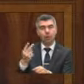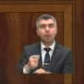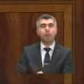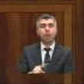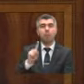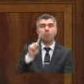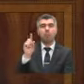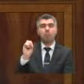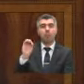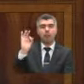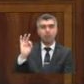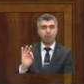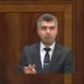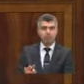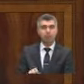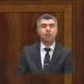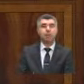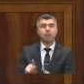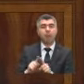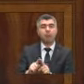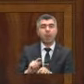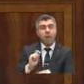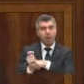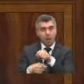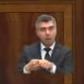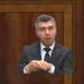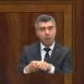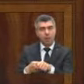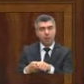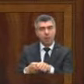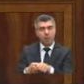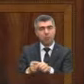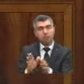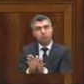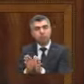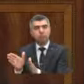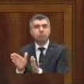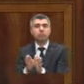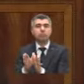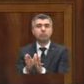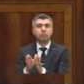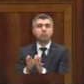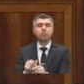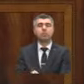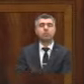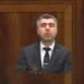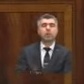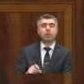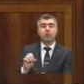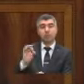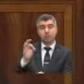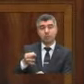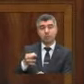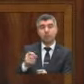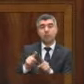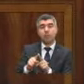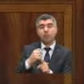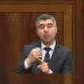100% سواء بالنسبة للوسط القروي أو فيما يخص خاصة